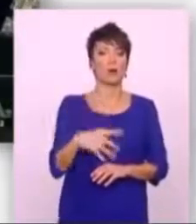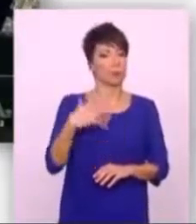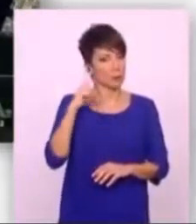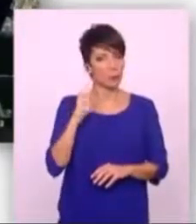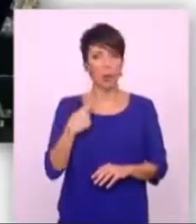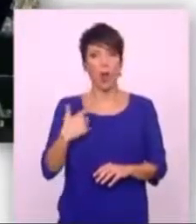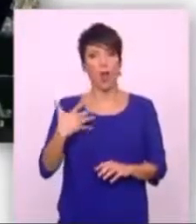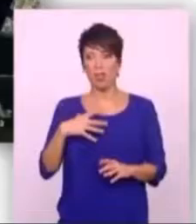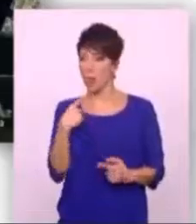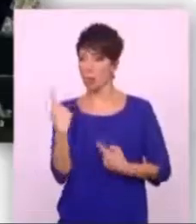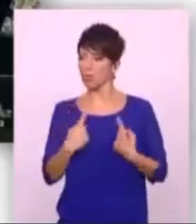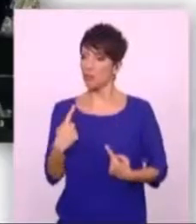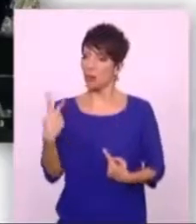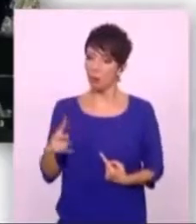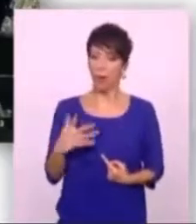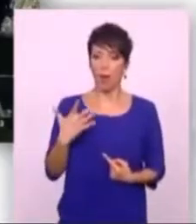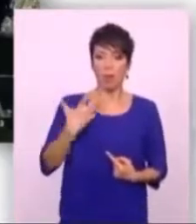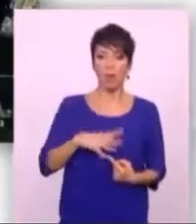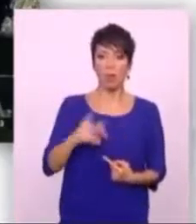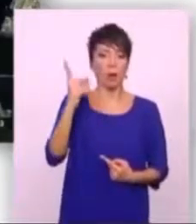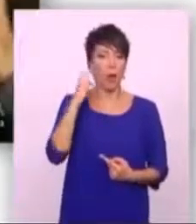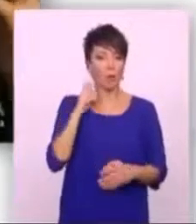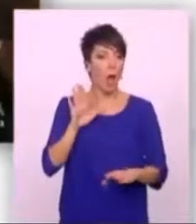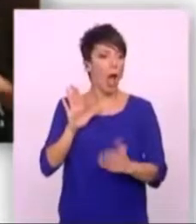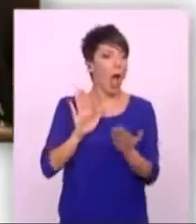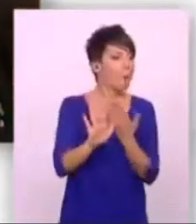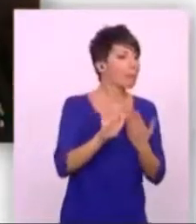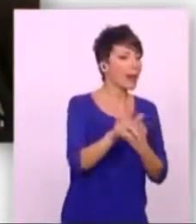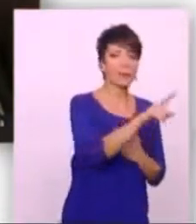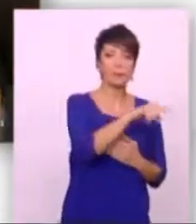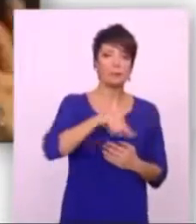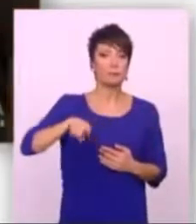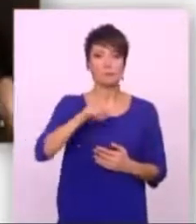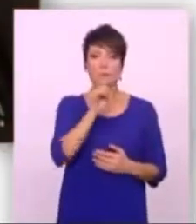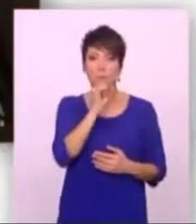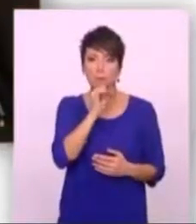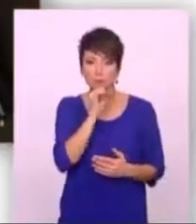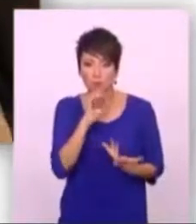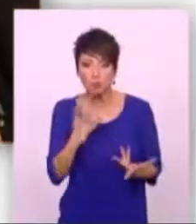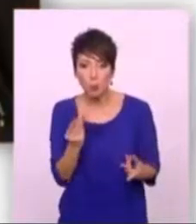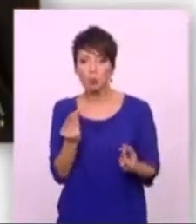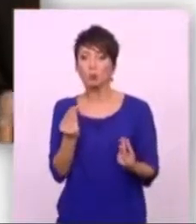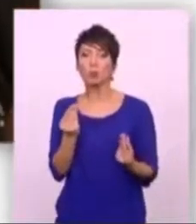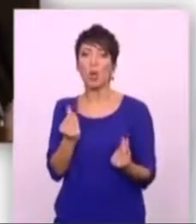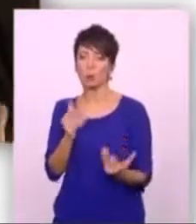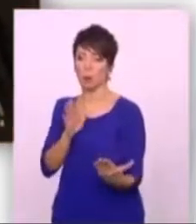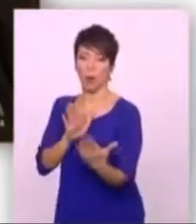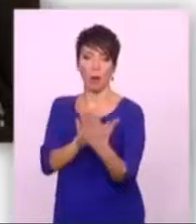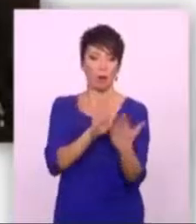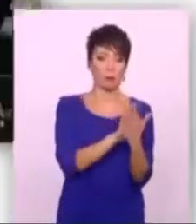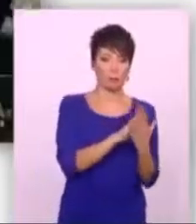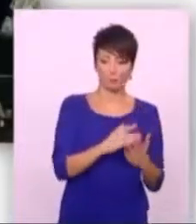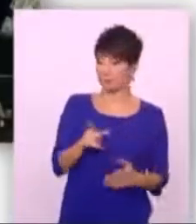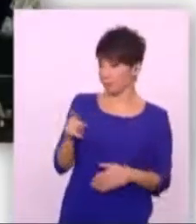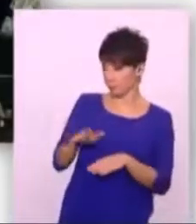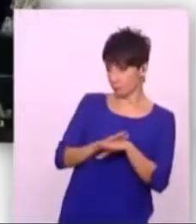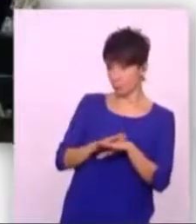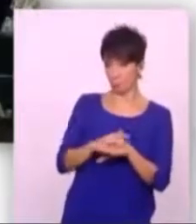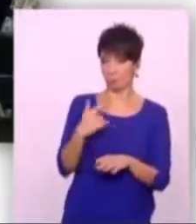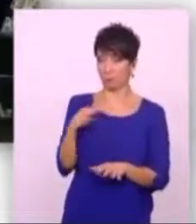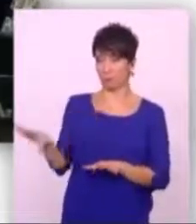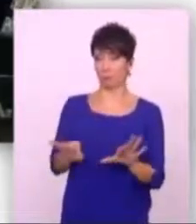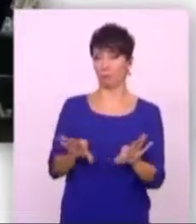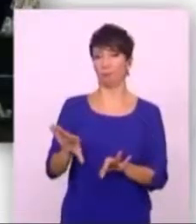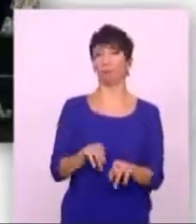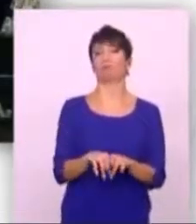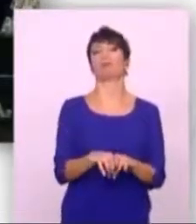παιδιά τους γιατί ήρθαν εκείνοι και ασχολήθηκαν μετά από παράκλησή μας. Το αντίστροφο δεν έχει συμβεί? Δηλαδή, έχει συμβεί και το αντίστροφο. Έχει συμβεί και μέλη το αντίστροφο. Του